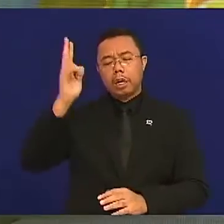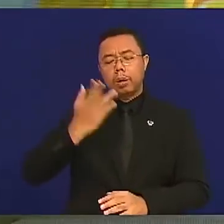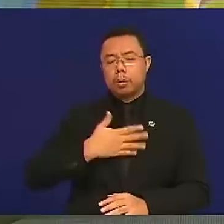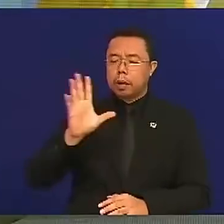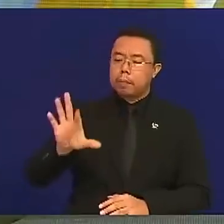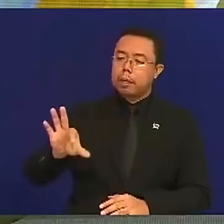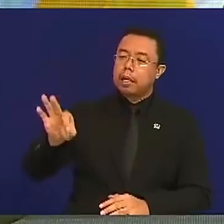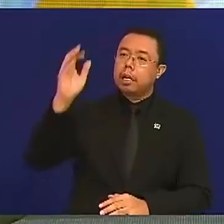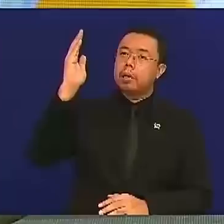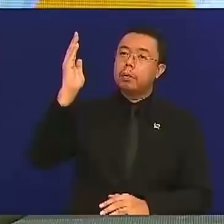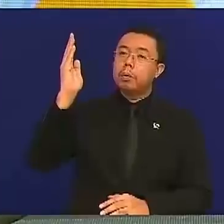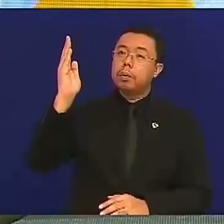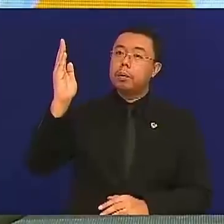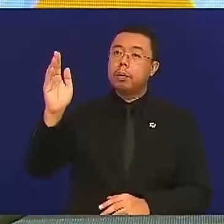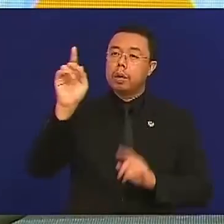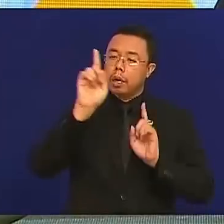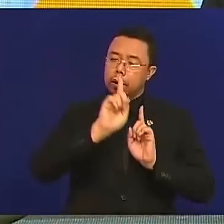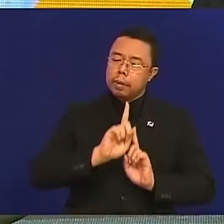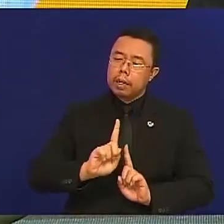Tuhan, ku memilihmu,